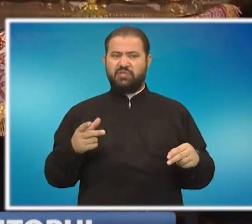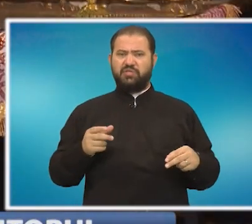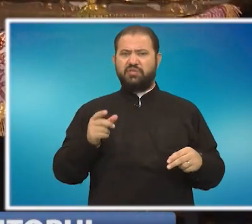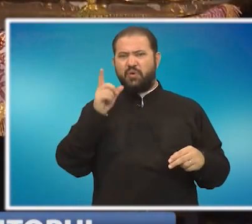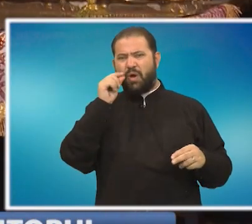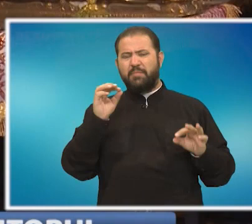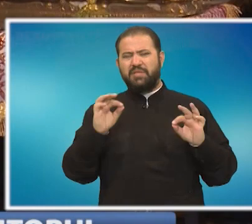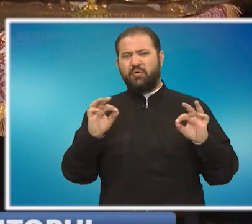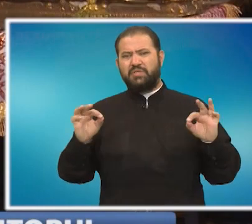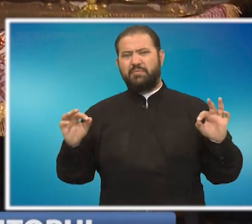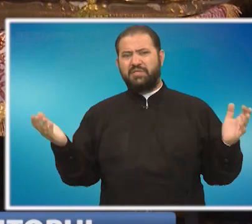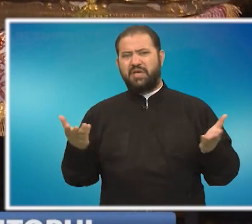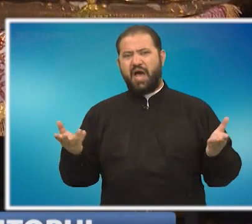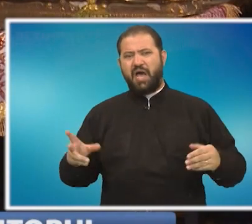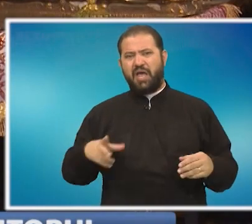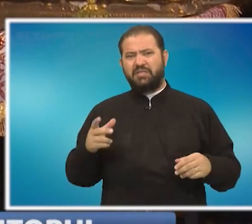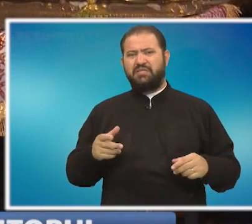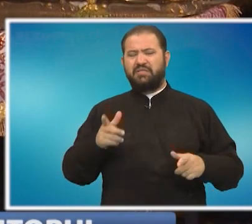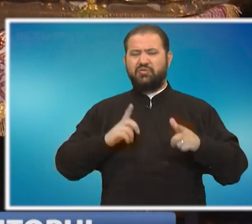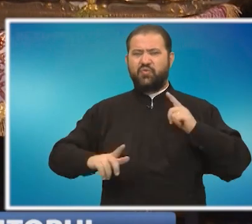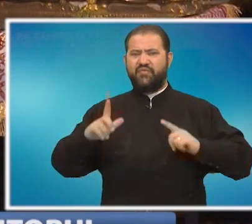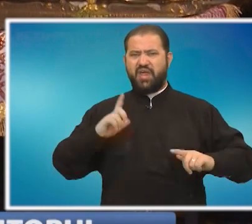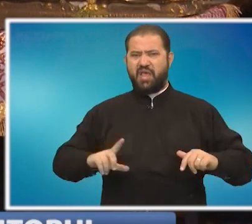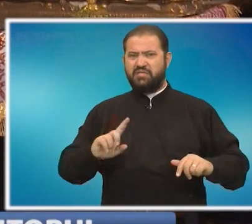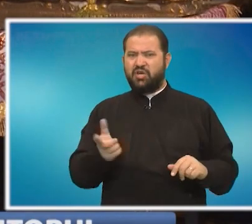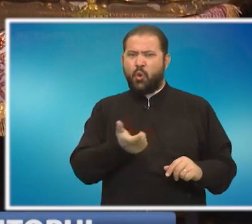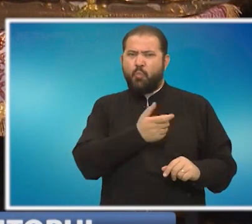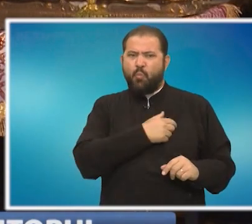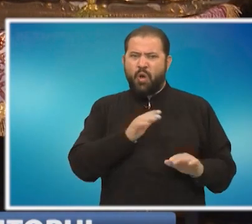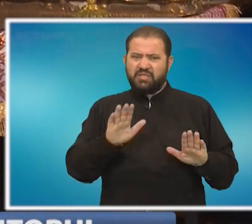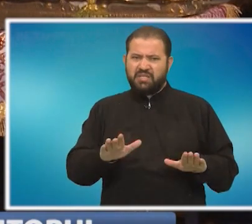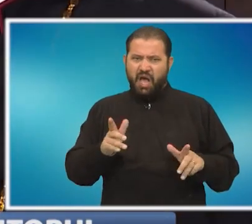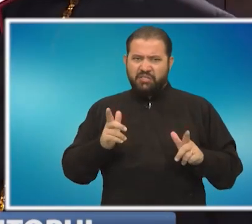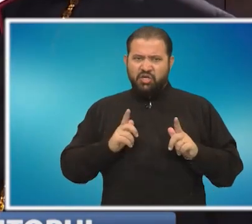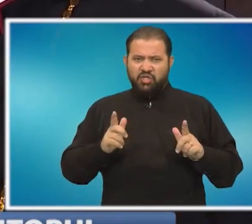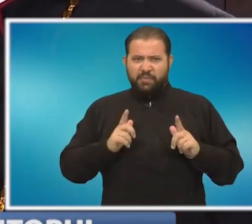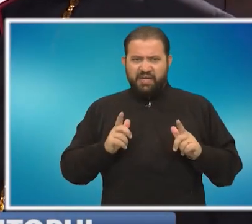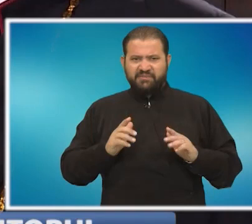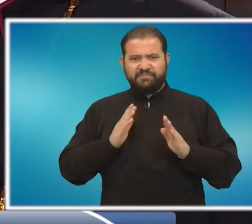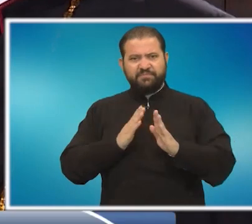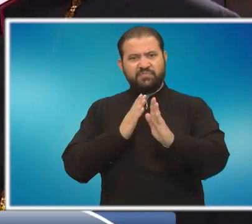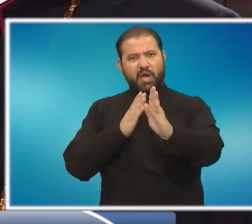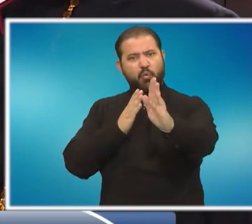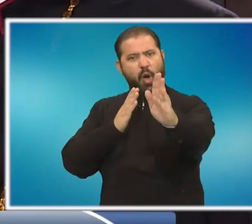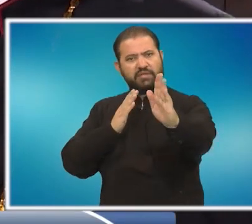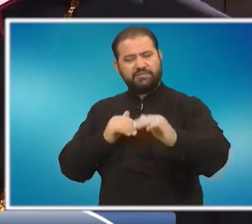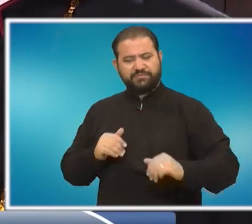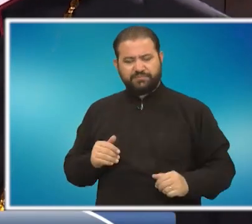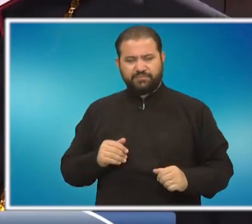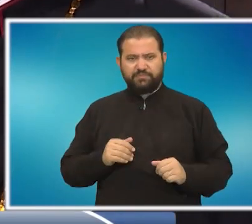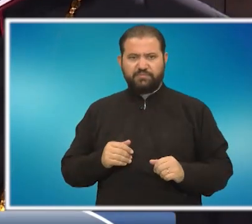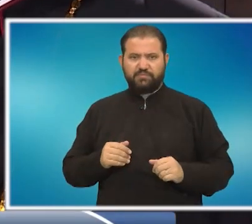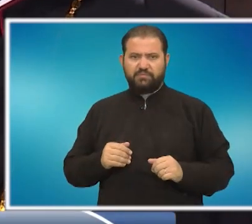Sigur că sunt și cazuri deosebite ale celor care sunt suferinți și nu pot sub nicio formă